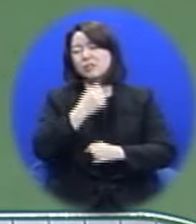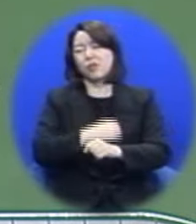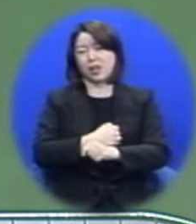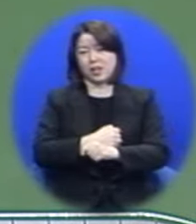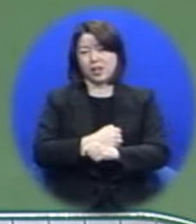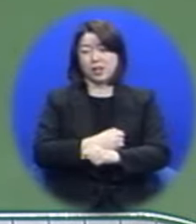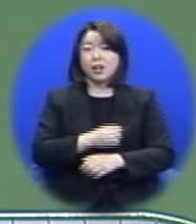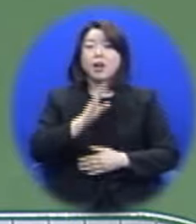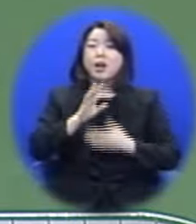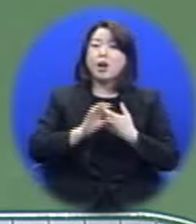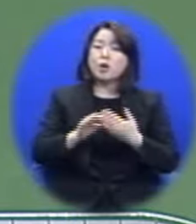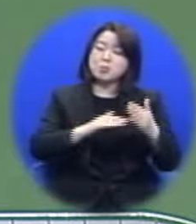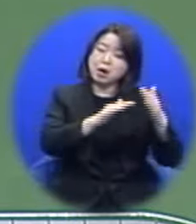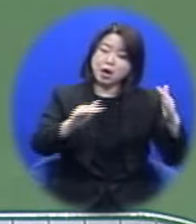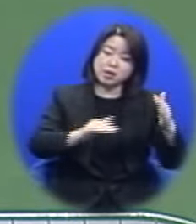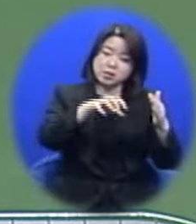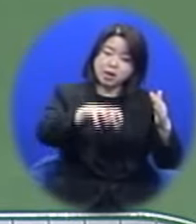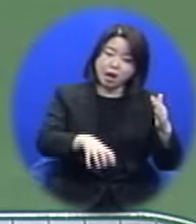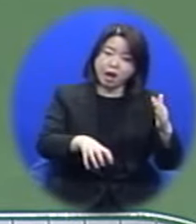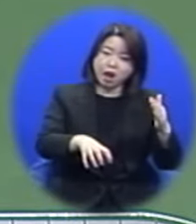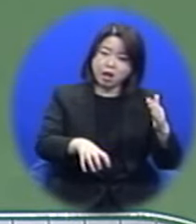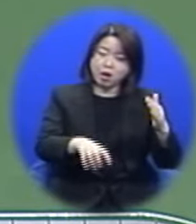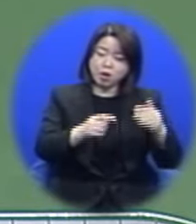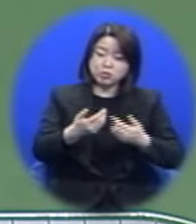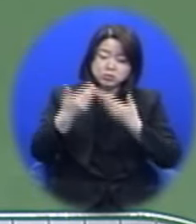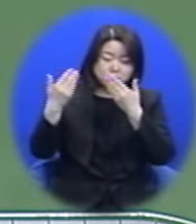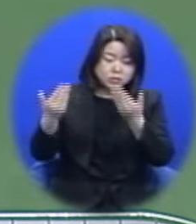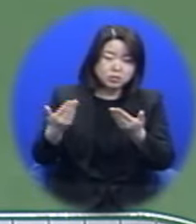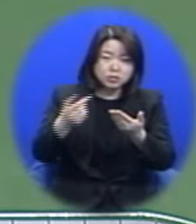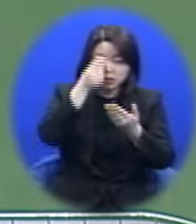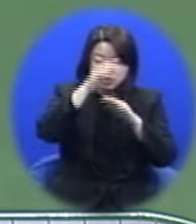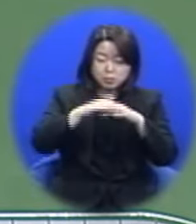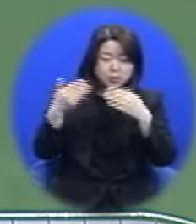가정 안에서 가정 예배 드리는 것 때문에 또 불화가 일어납니다.